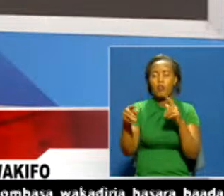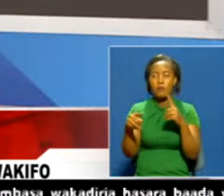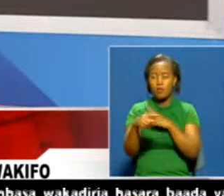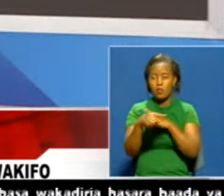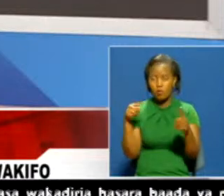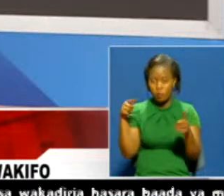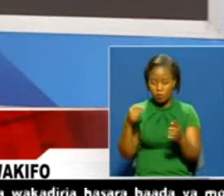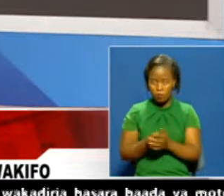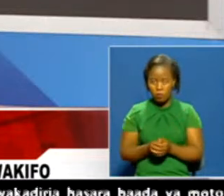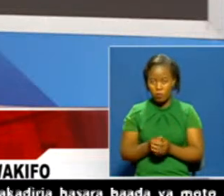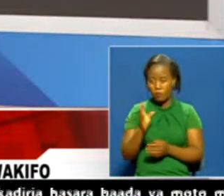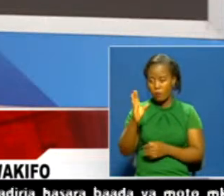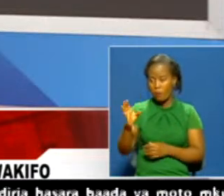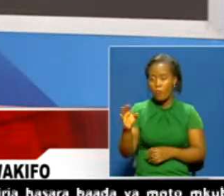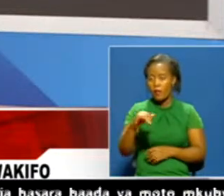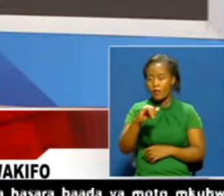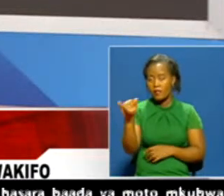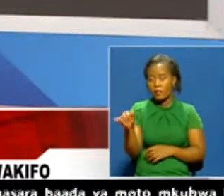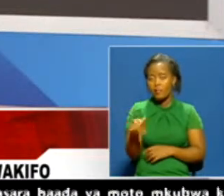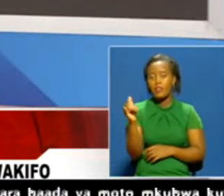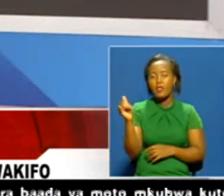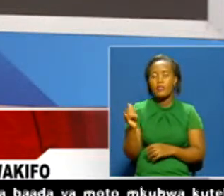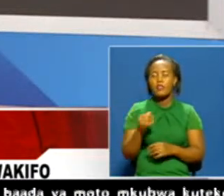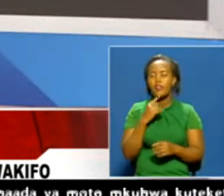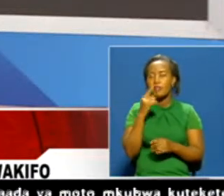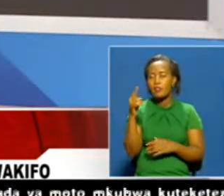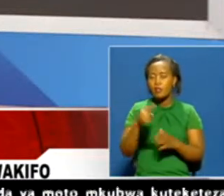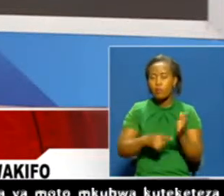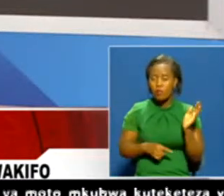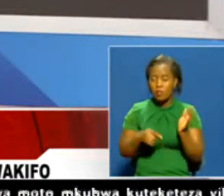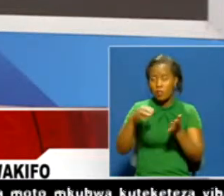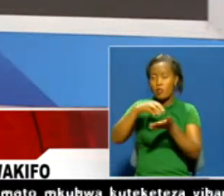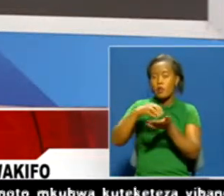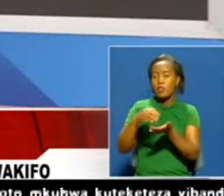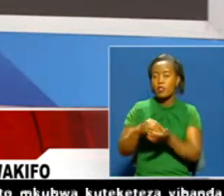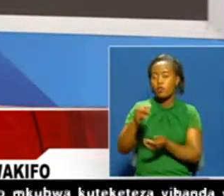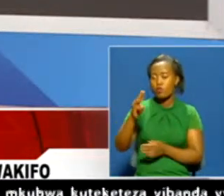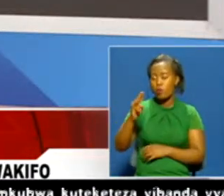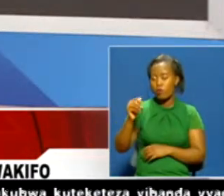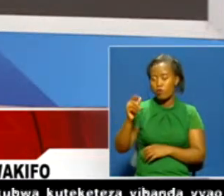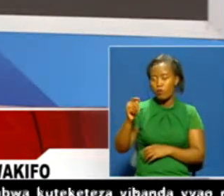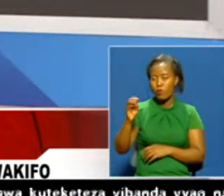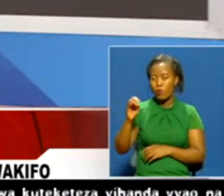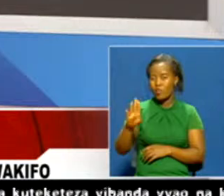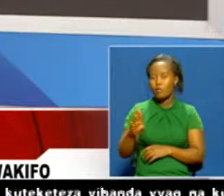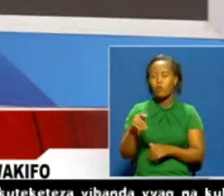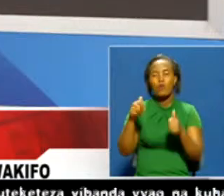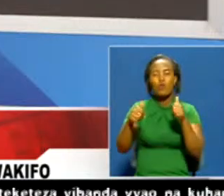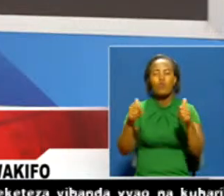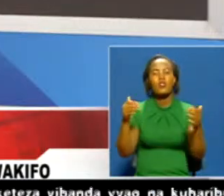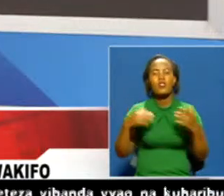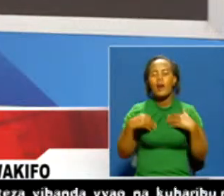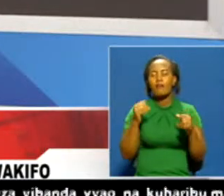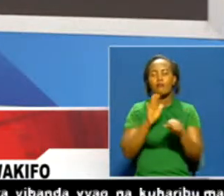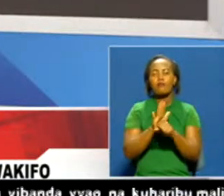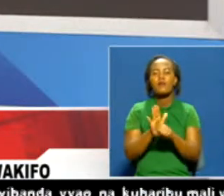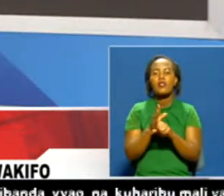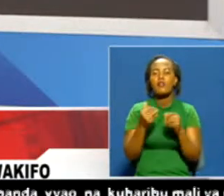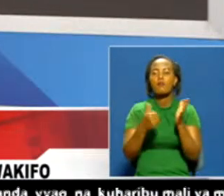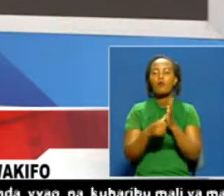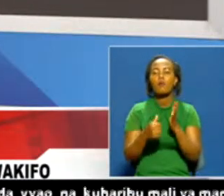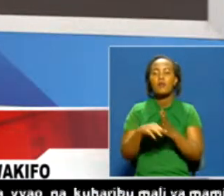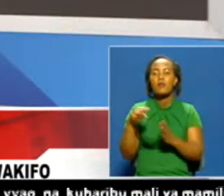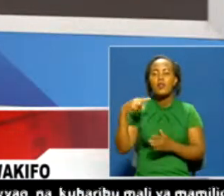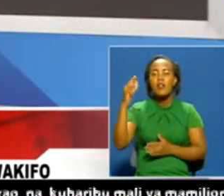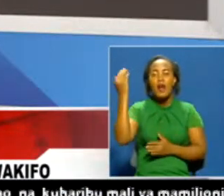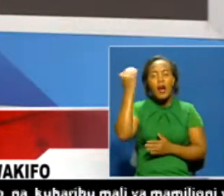Koome akitoa maagizo hayo kuhusu uamuzi huo wa kesi ya Murua Tetu ambao umezua swita fahamu kwenye mahakama kuu ile ya rufaa na